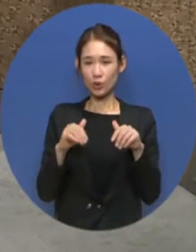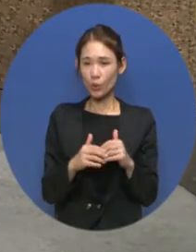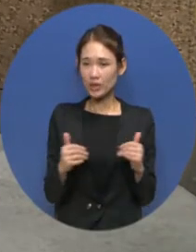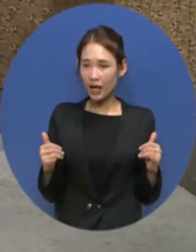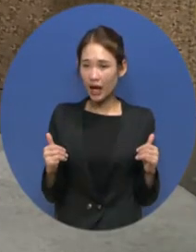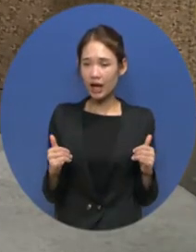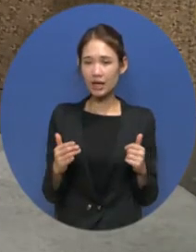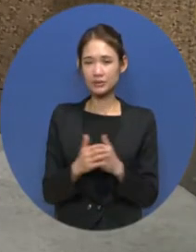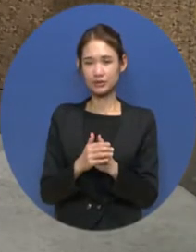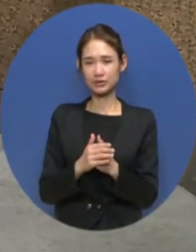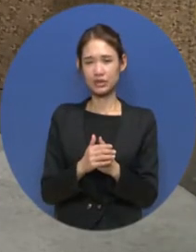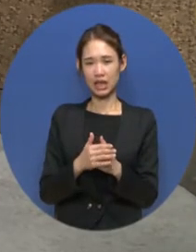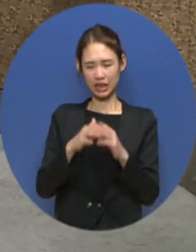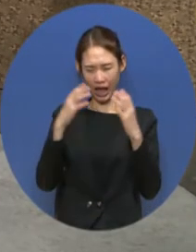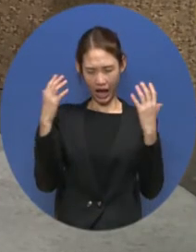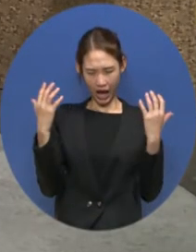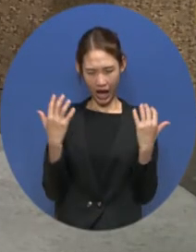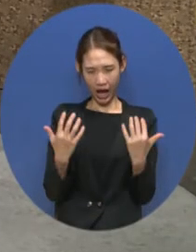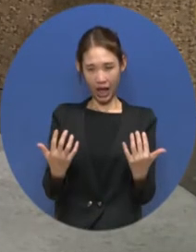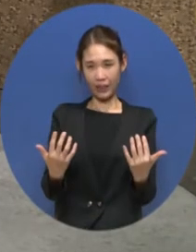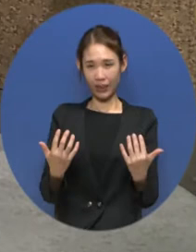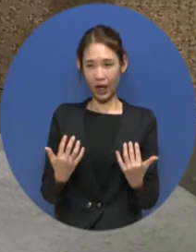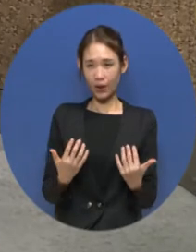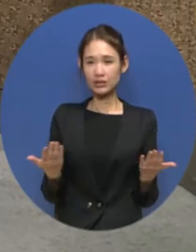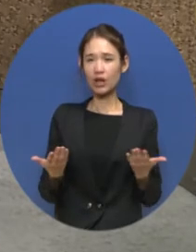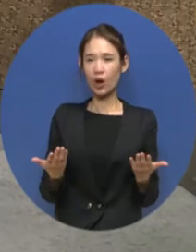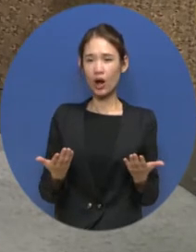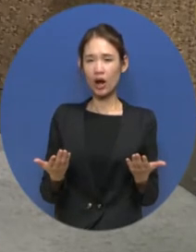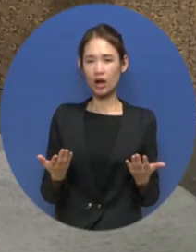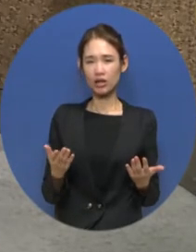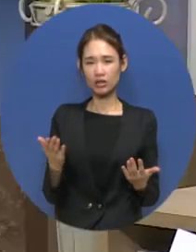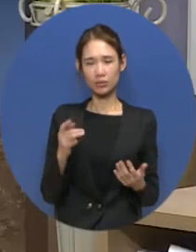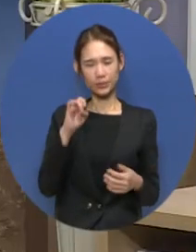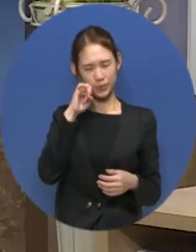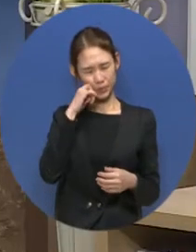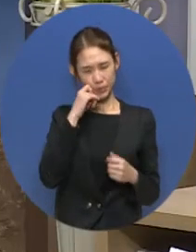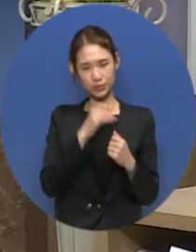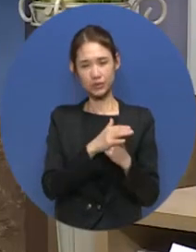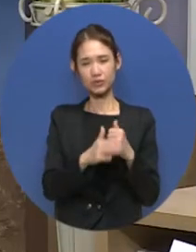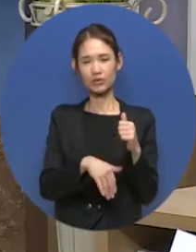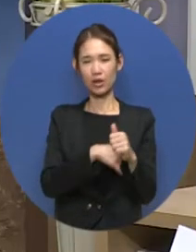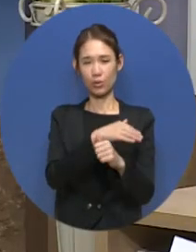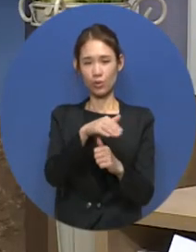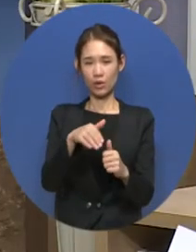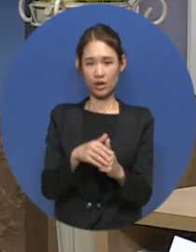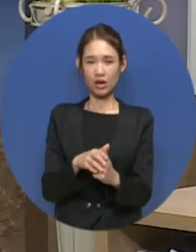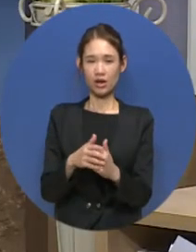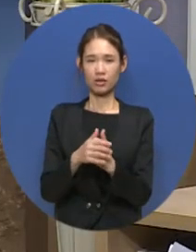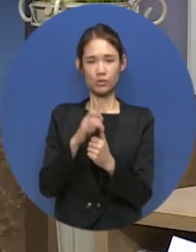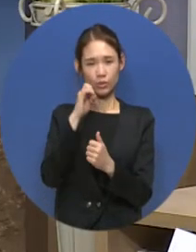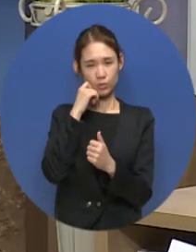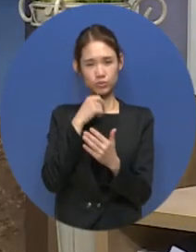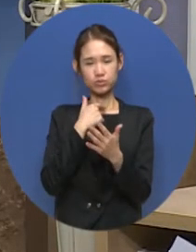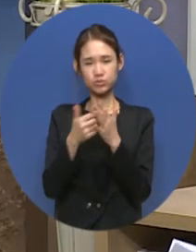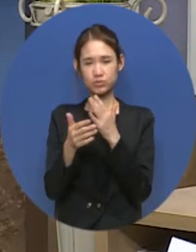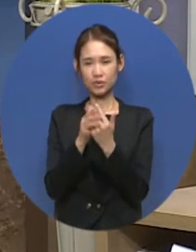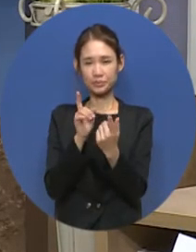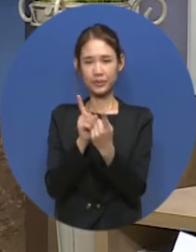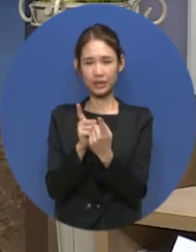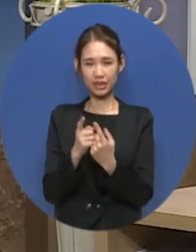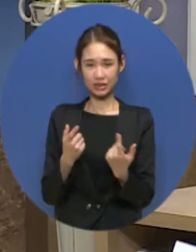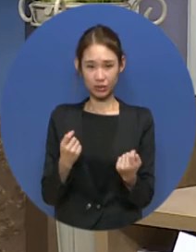종사자분들이 모두 다 나와서 이제 업무를 하기가 좀 어려운 상황이다 보니까 네. 그런 어려움이 있으셨을 것